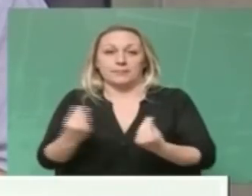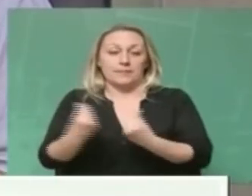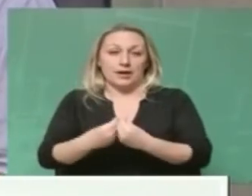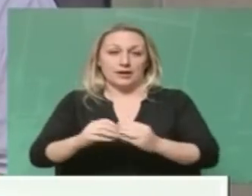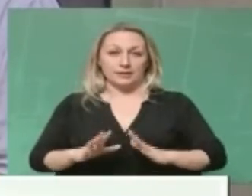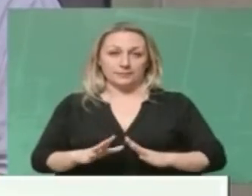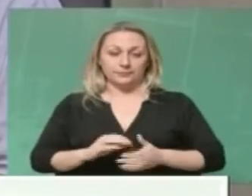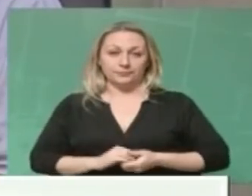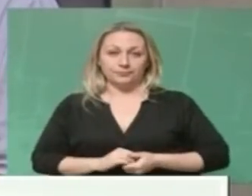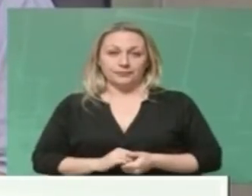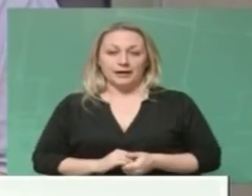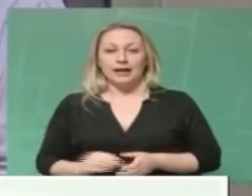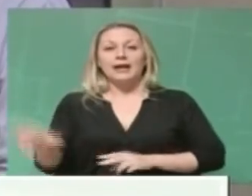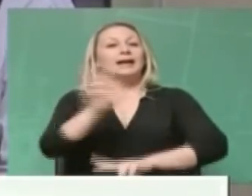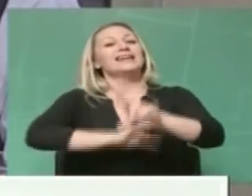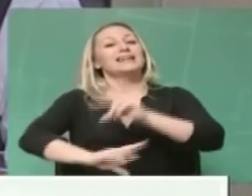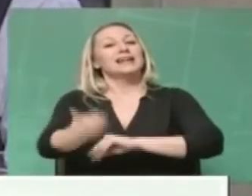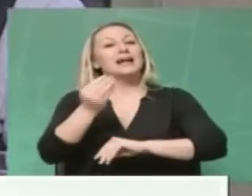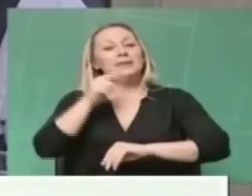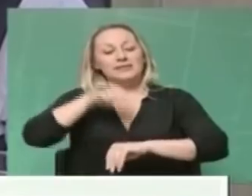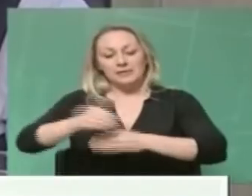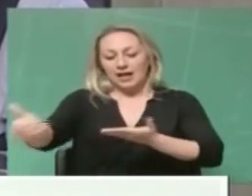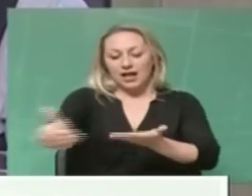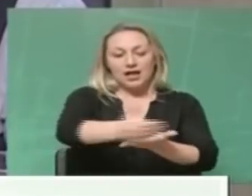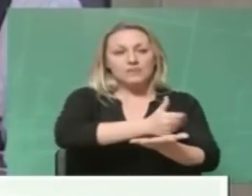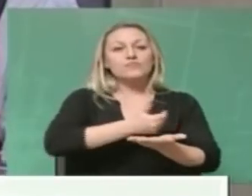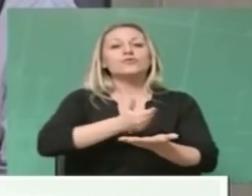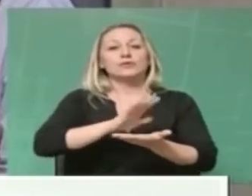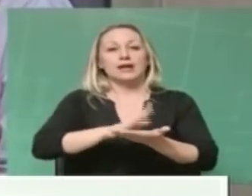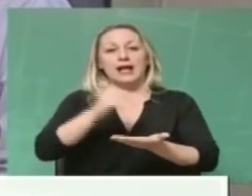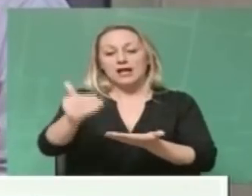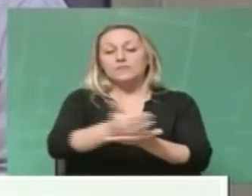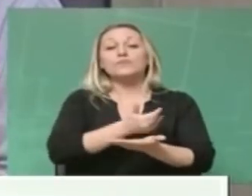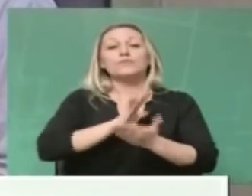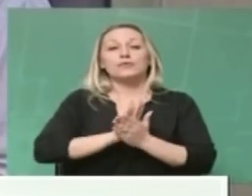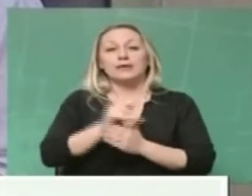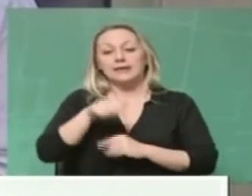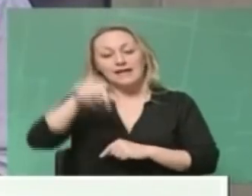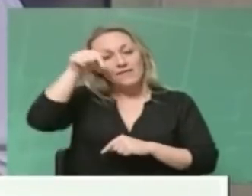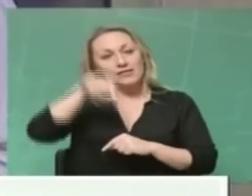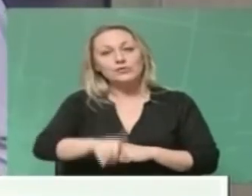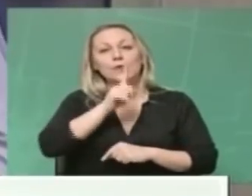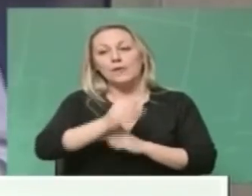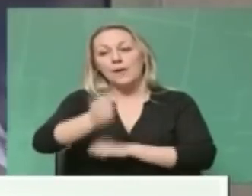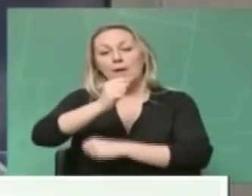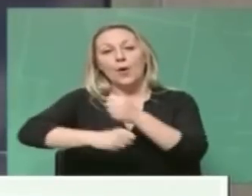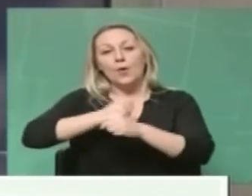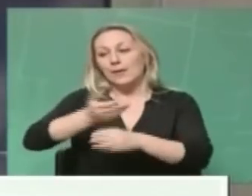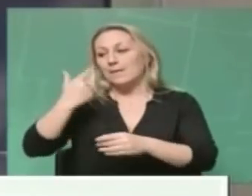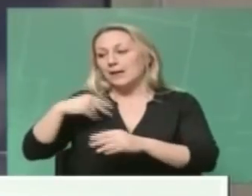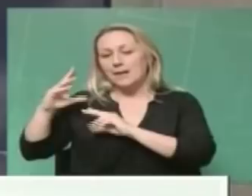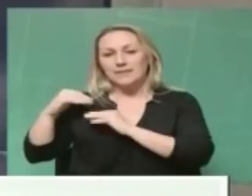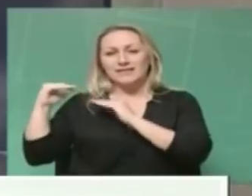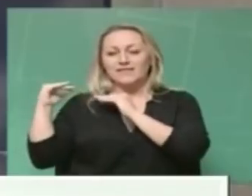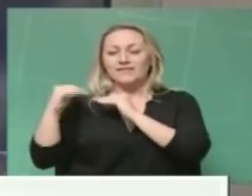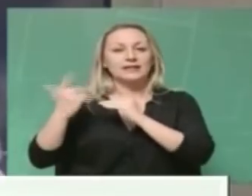Έγινε μια κουβέντα για τα ανίσπραχτα. Και φέτος τα ανίσπραχτα παρελθόντων οικονομικών ετών ακολουθούν την ανιούσα. Τα είχαμε